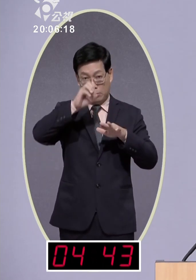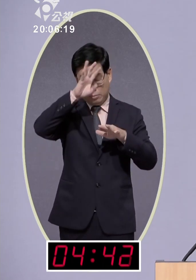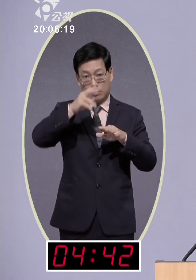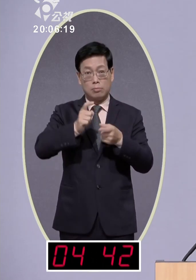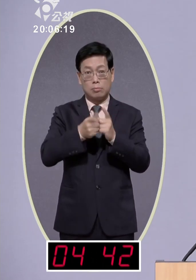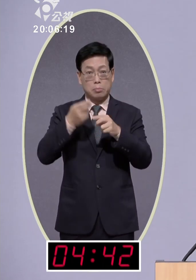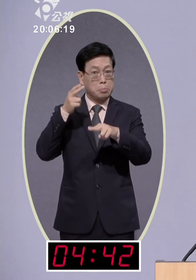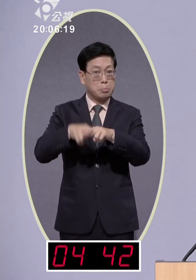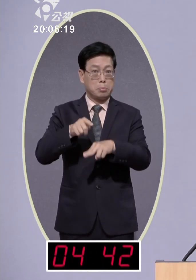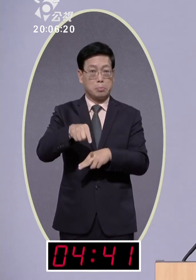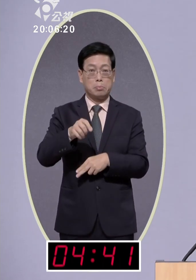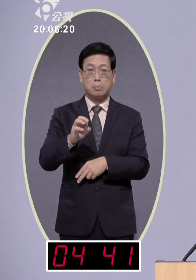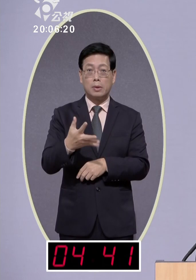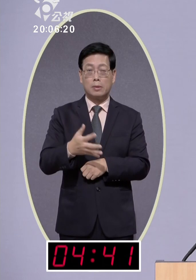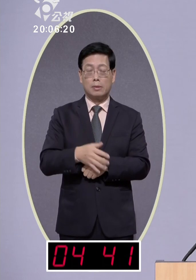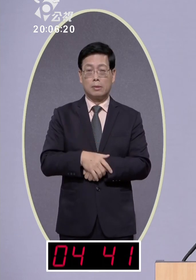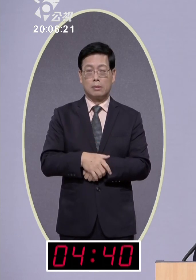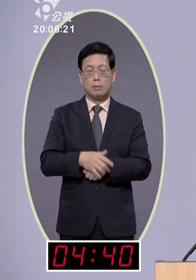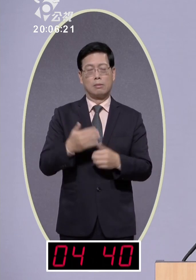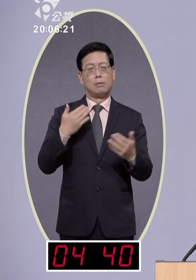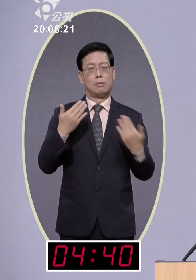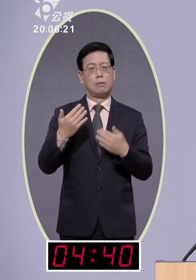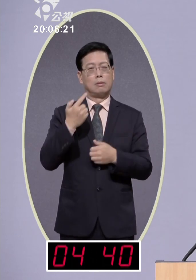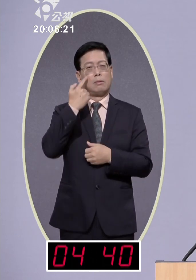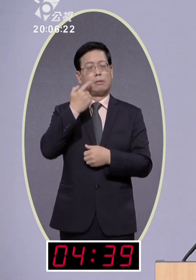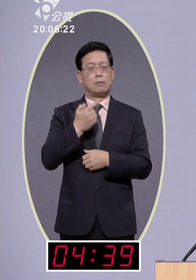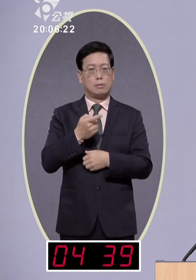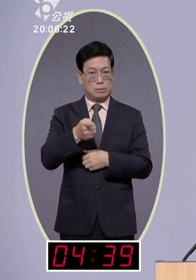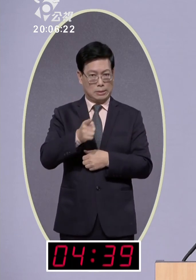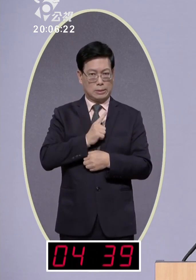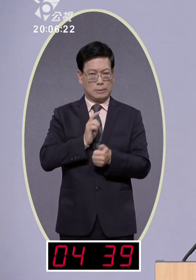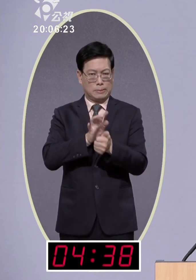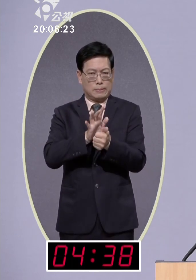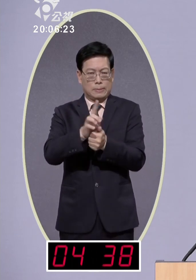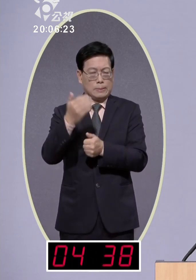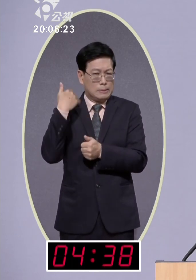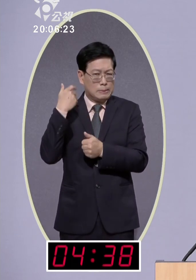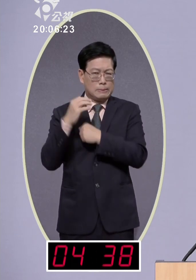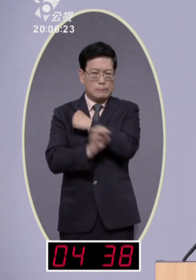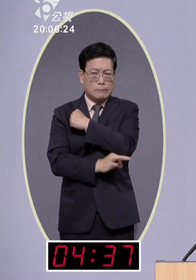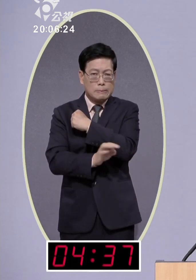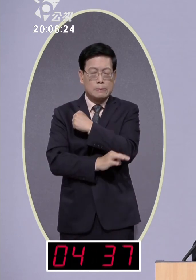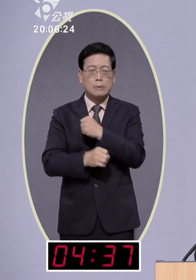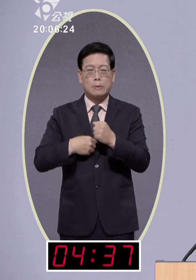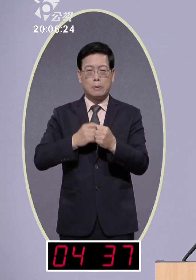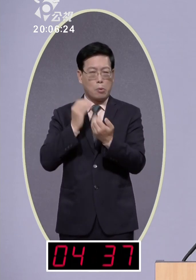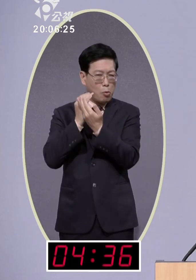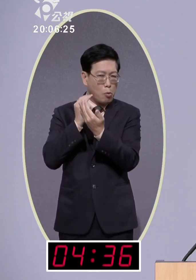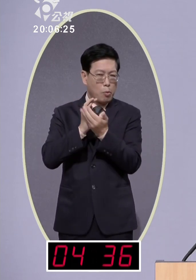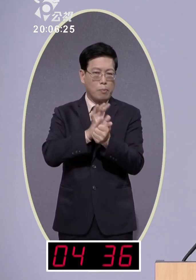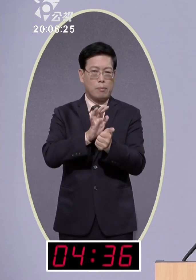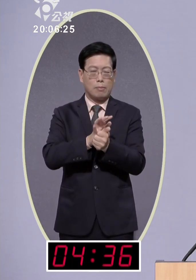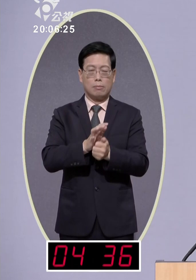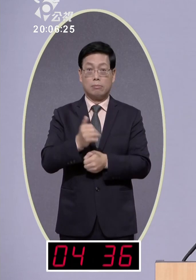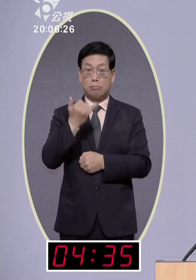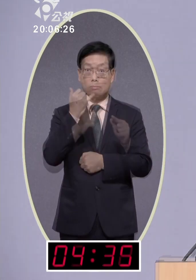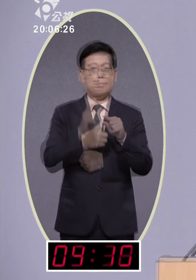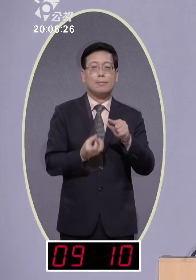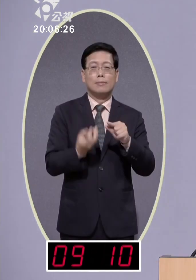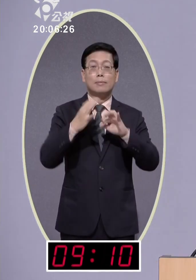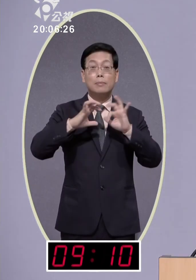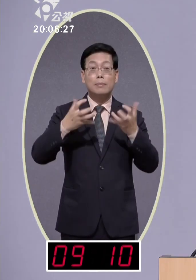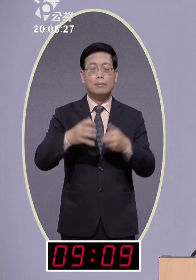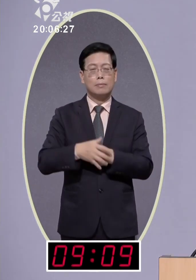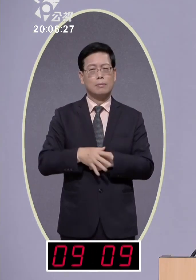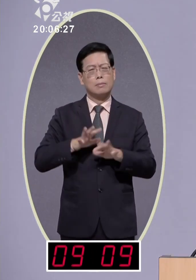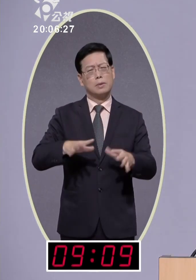征组？很清楚，你为贪官污吏开了一条路，让他们一路有绿灯。